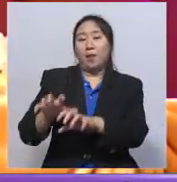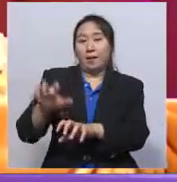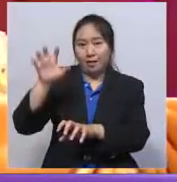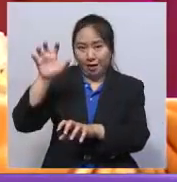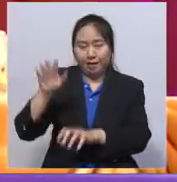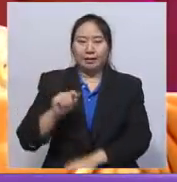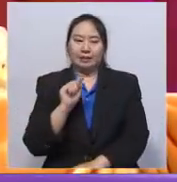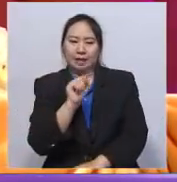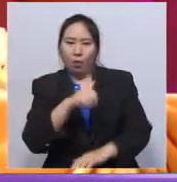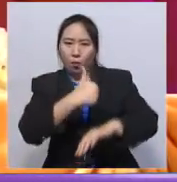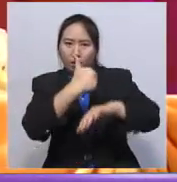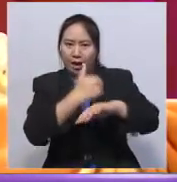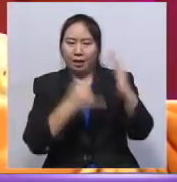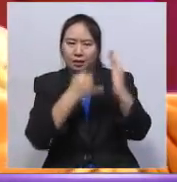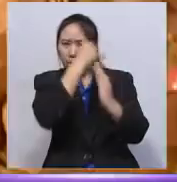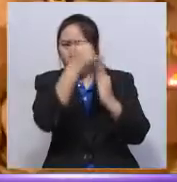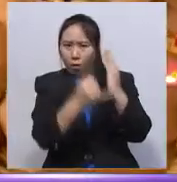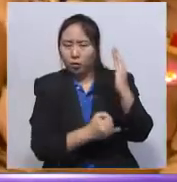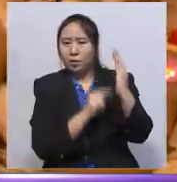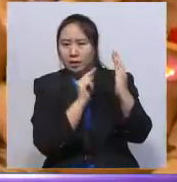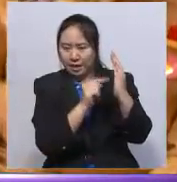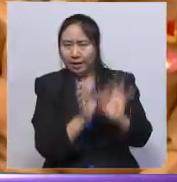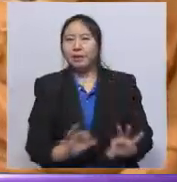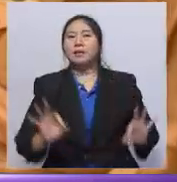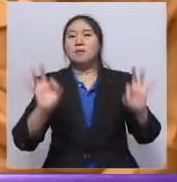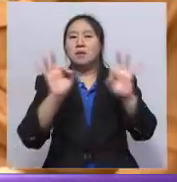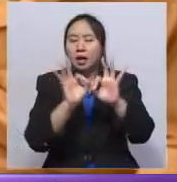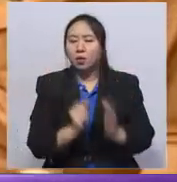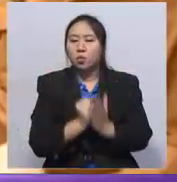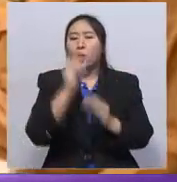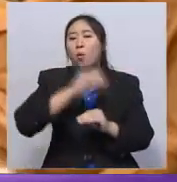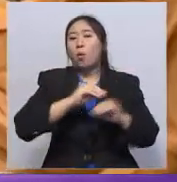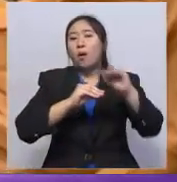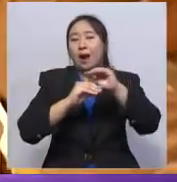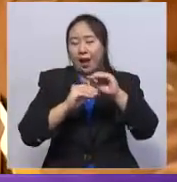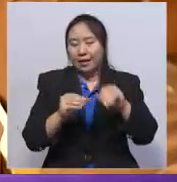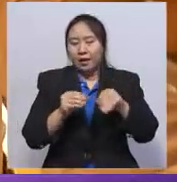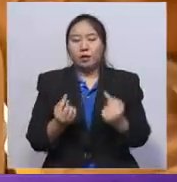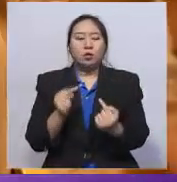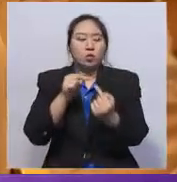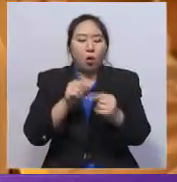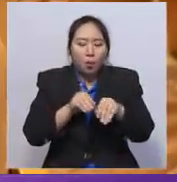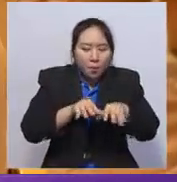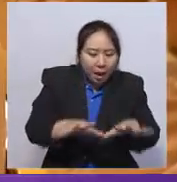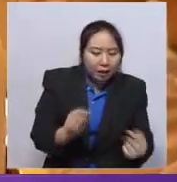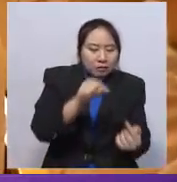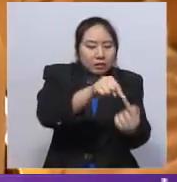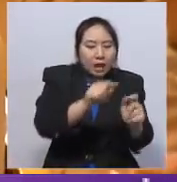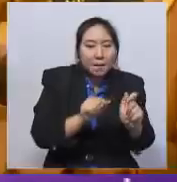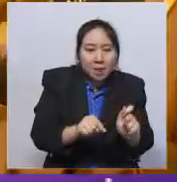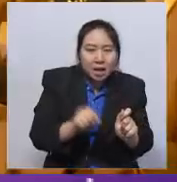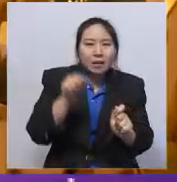ำชับผู้ว่าราชการจังหวัดทั่วประเทศเป็นแกนสำคัญในการขับเคลื่อนโครงการสู่ระดับอำเภอตำบลและหมู่บ้